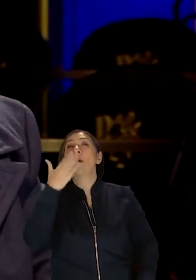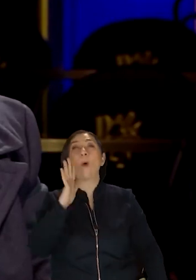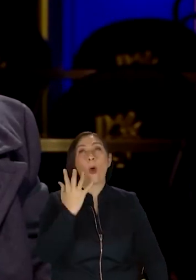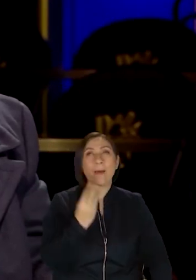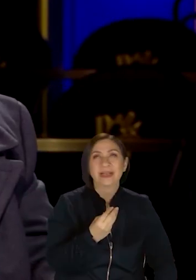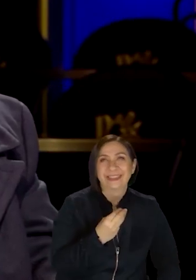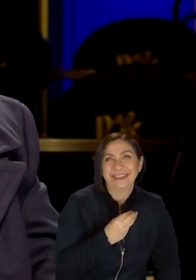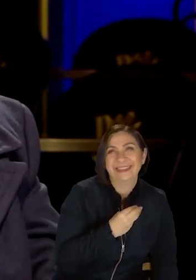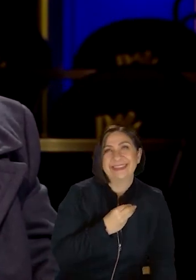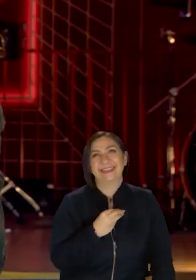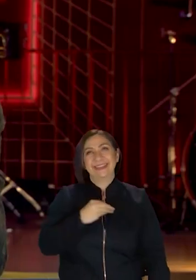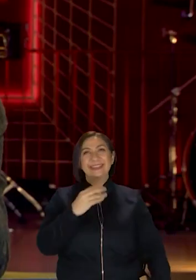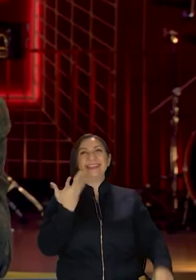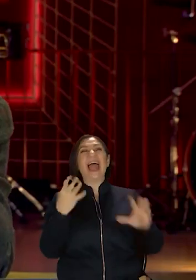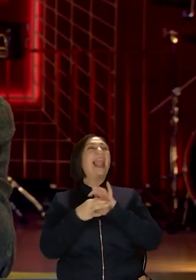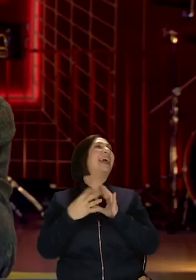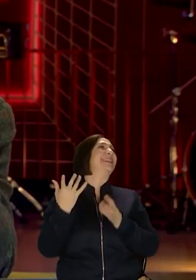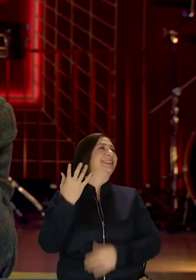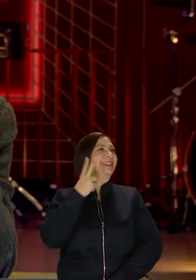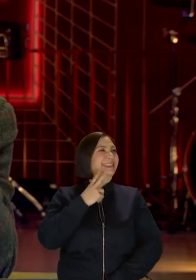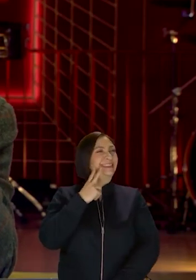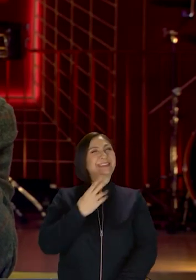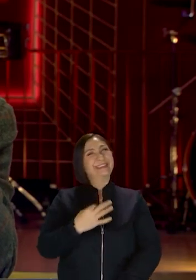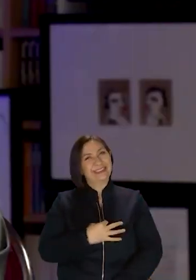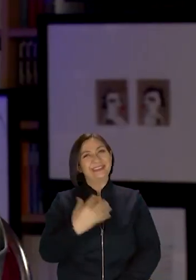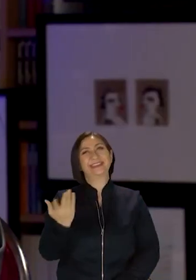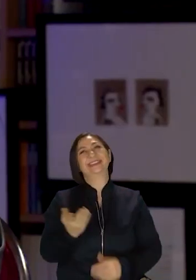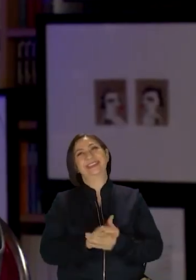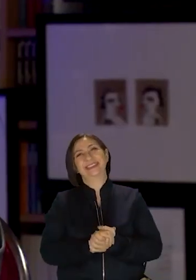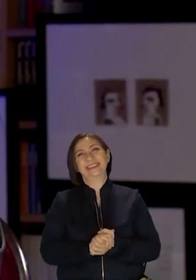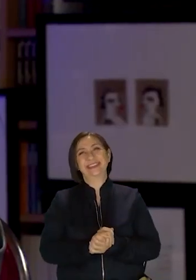olabilirim artık hani. ne tevazu sahibi insan